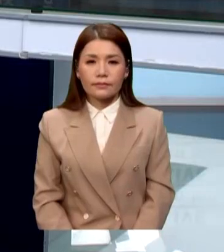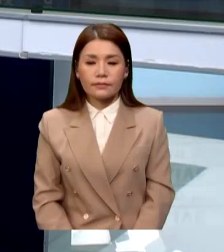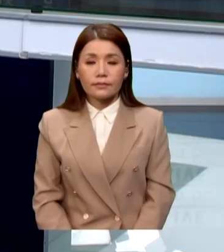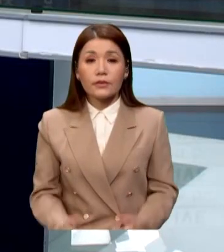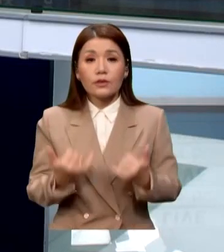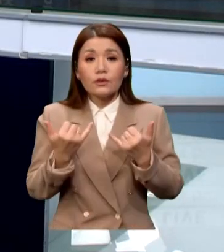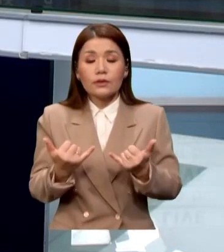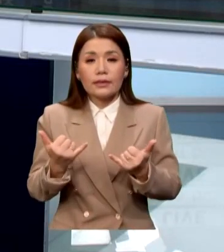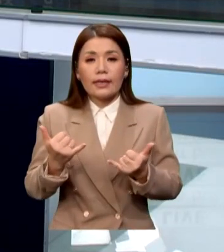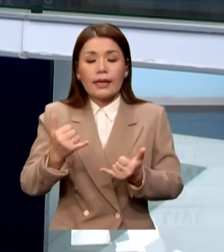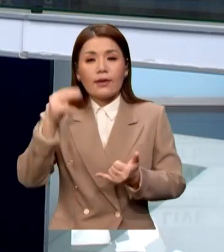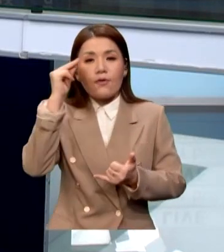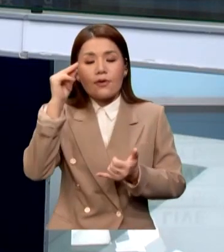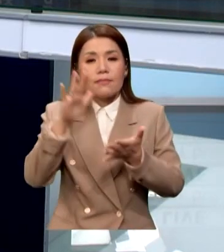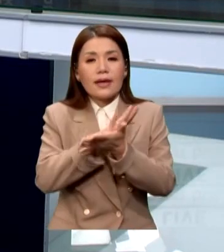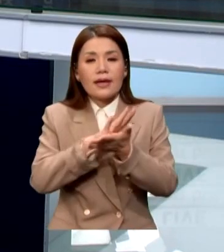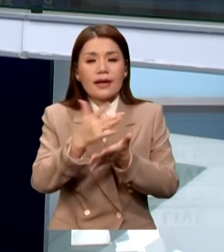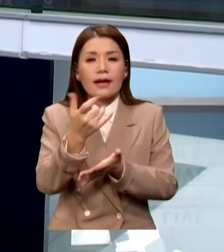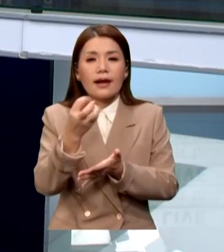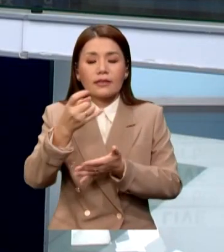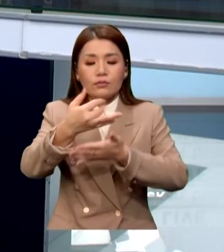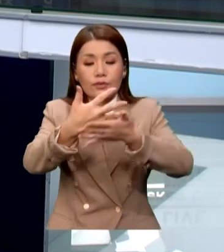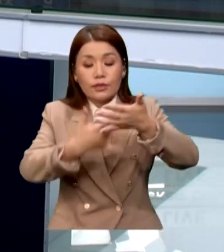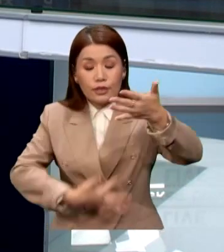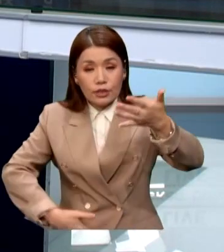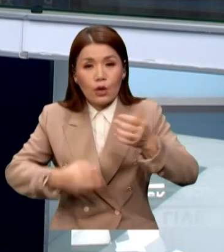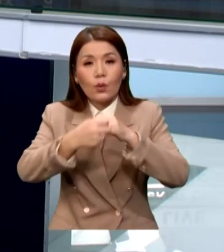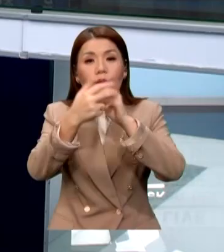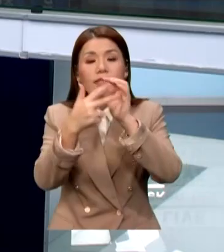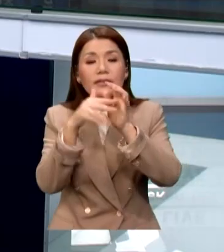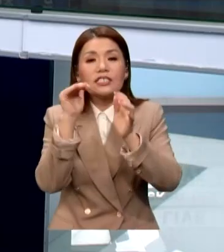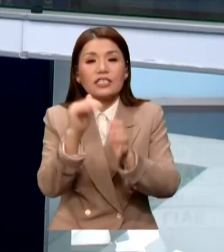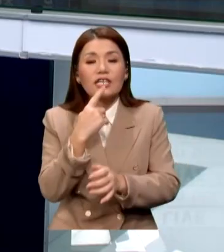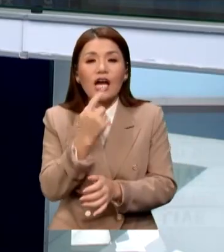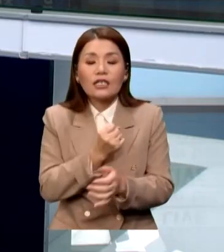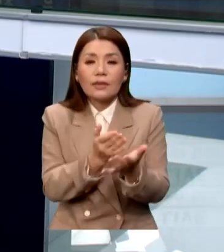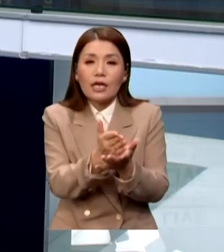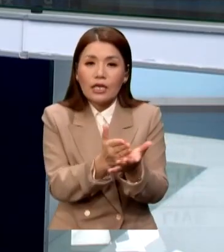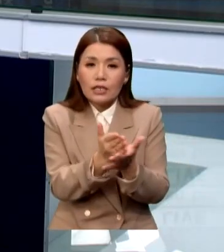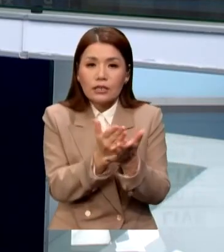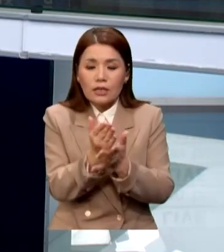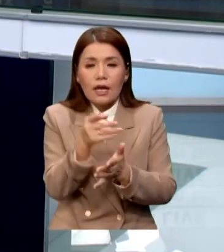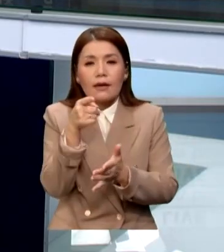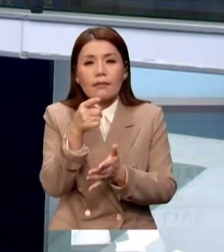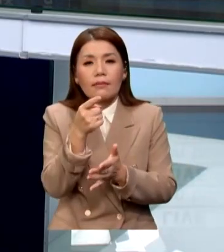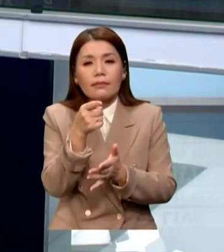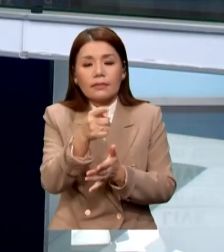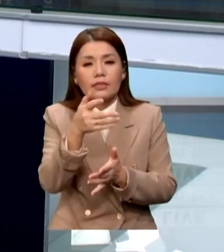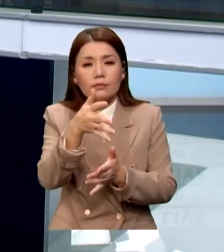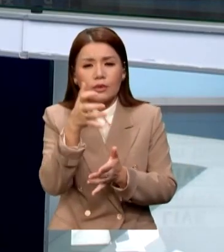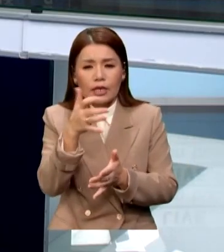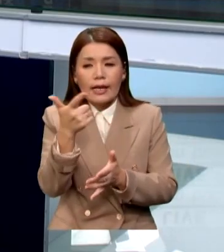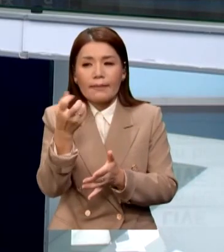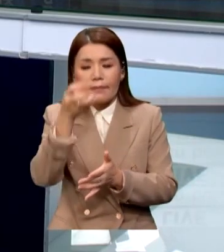Бүгін тегін оқуға грант алған сарбаздардың тізімі шықты. 18 мыңға жуық әскери қызметші 1,5 мың білім грантына